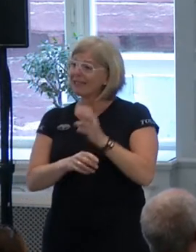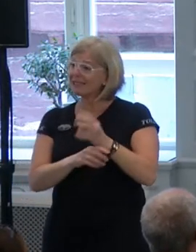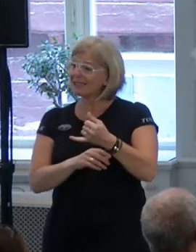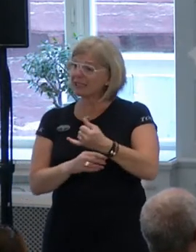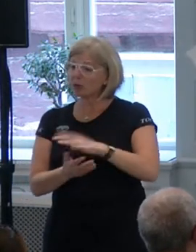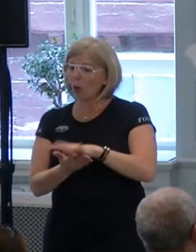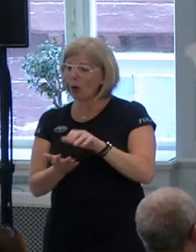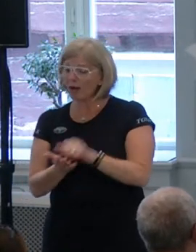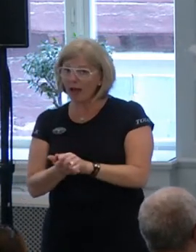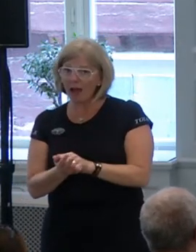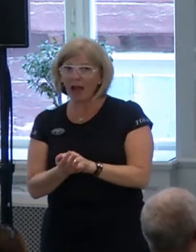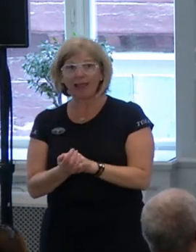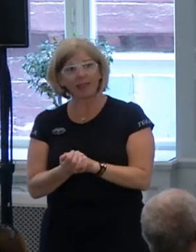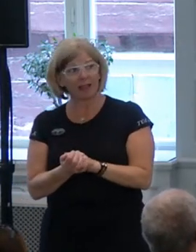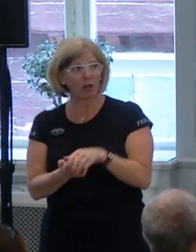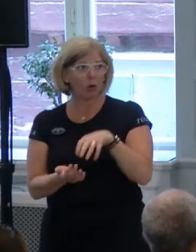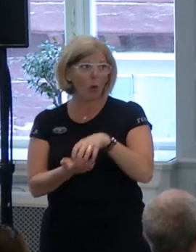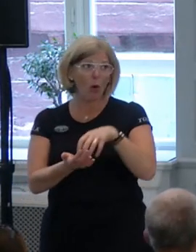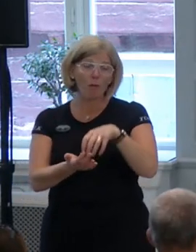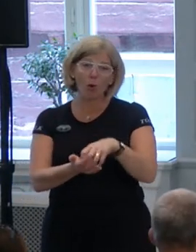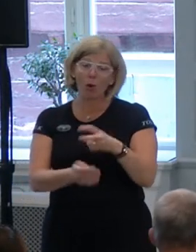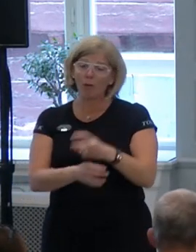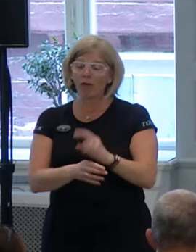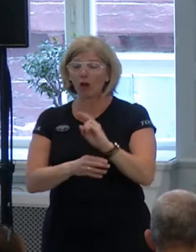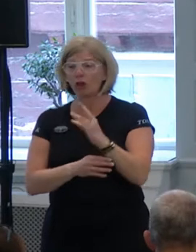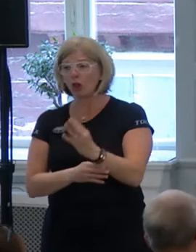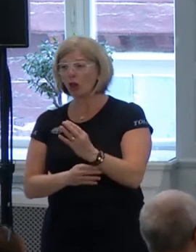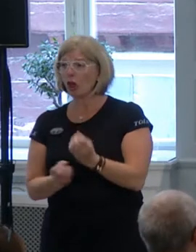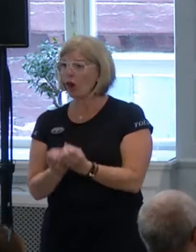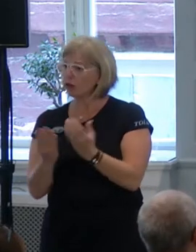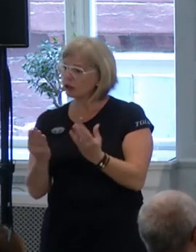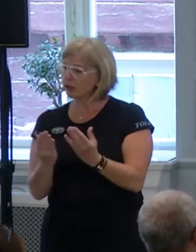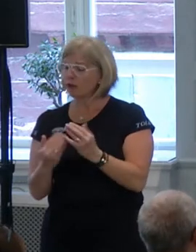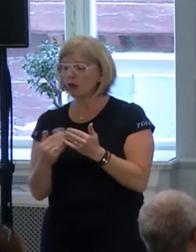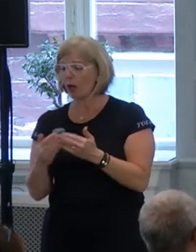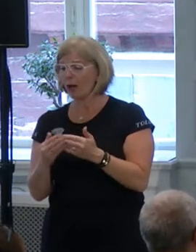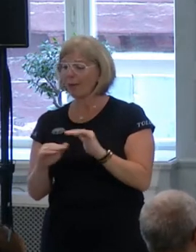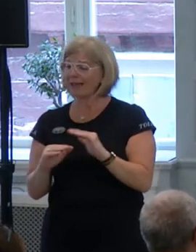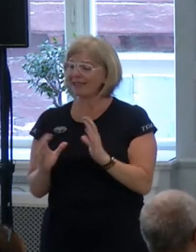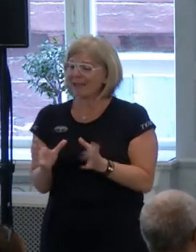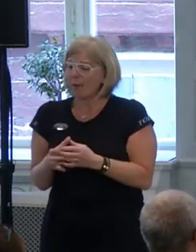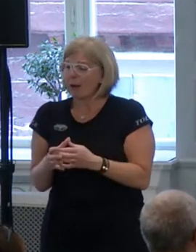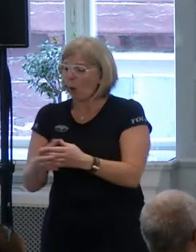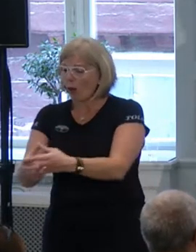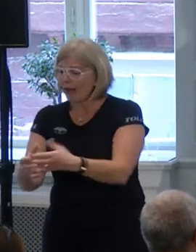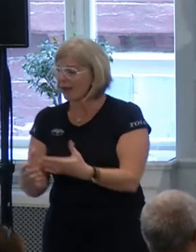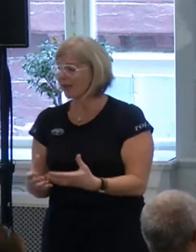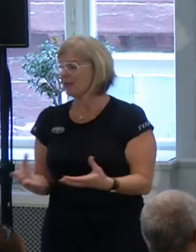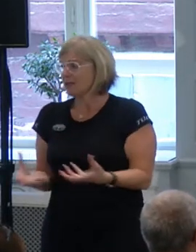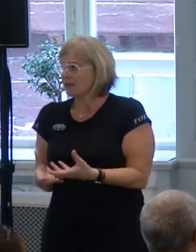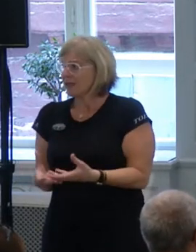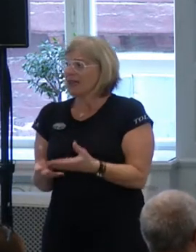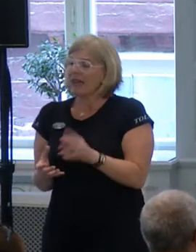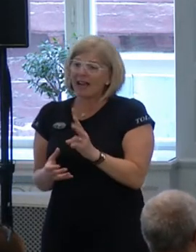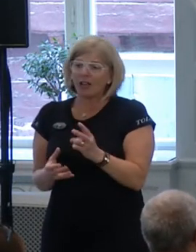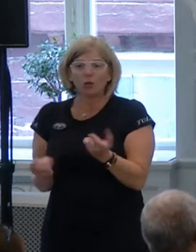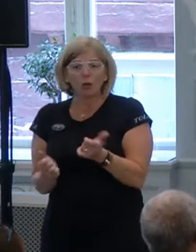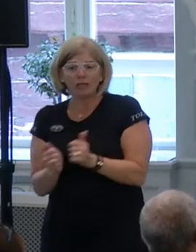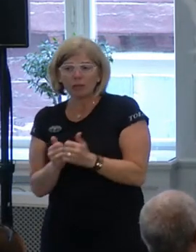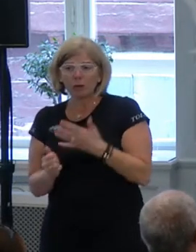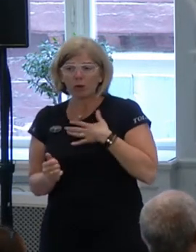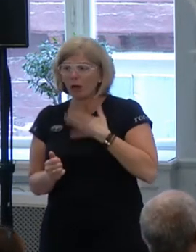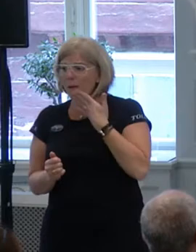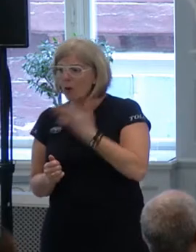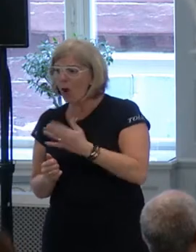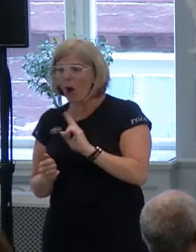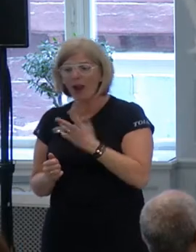en kommun skulle kunna vara prova en ny lösning för att göra det mer sammanhållet. Är det någonting du skulle tycka var bra, eller vill du gärna fokusera på